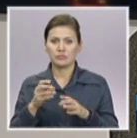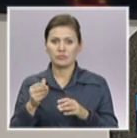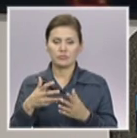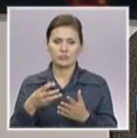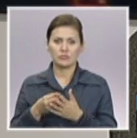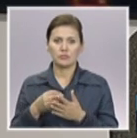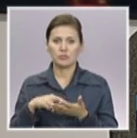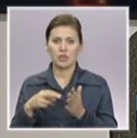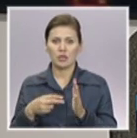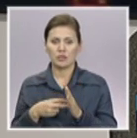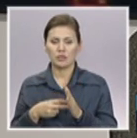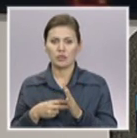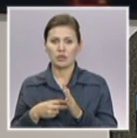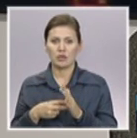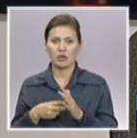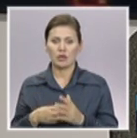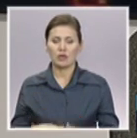план.